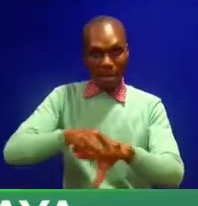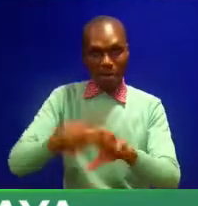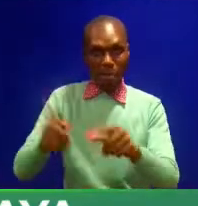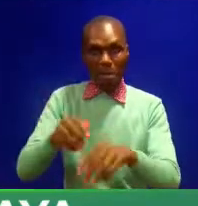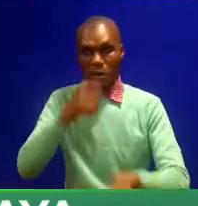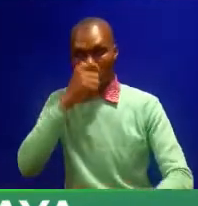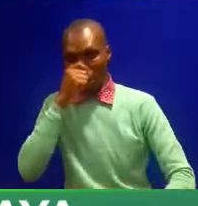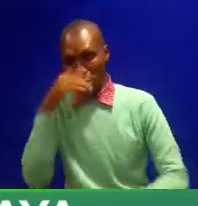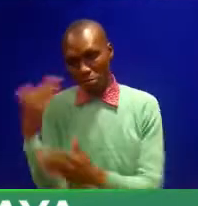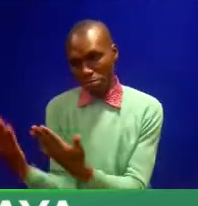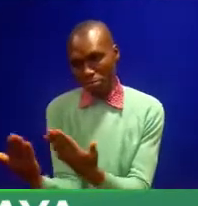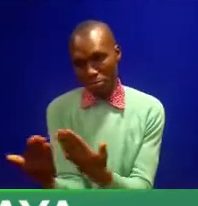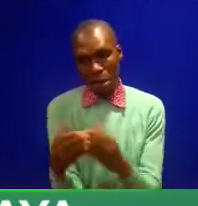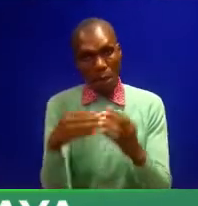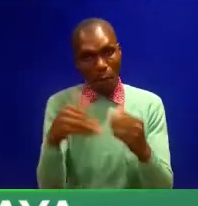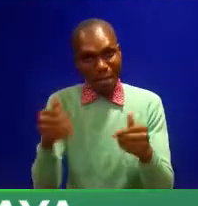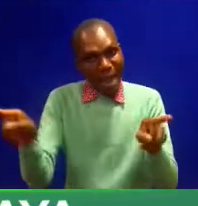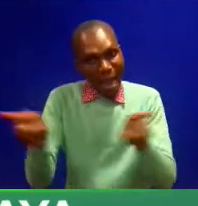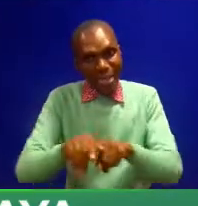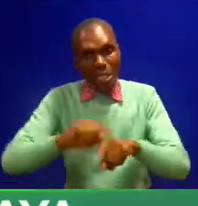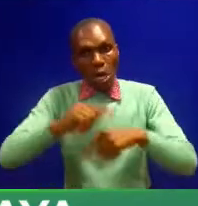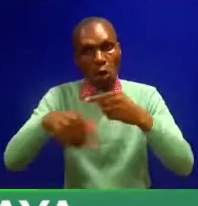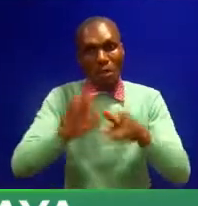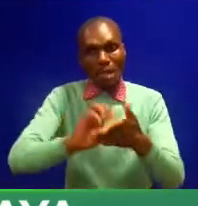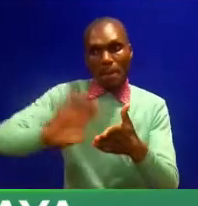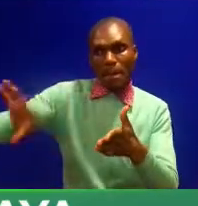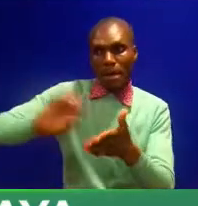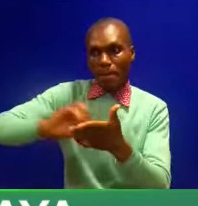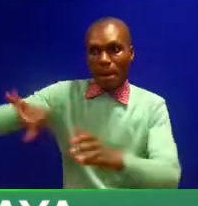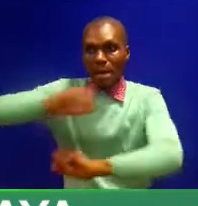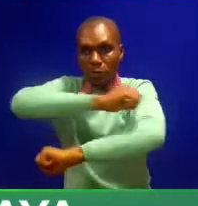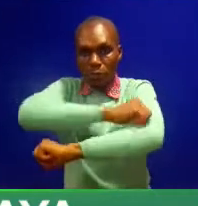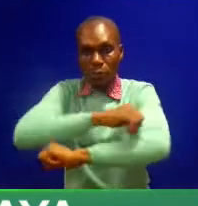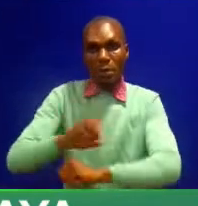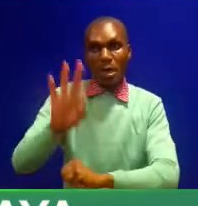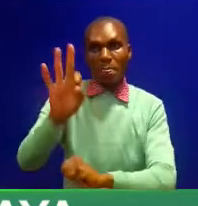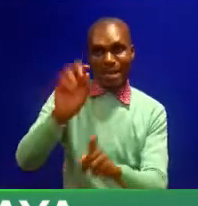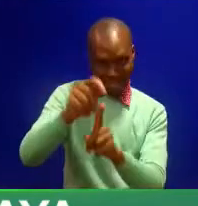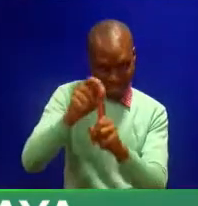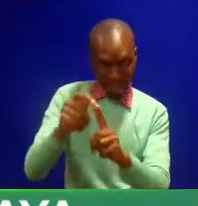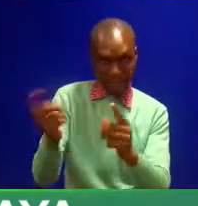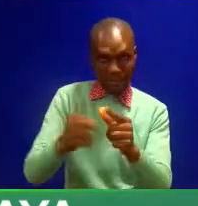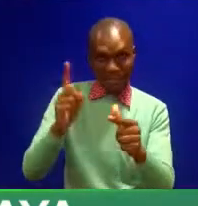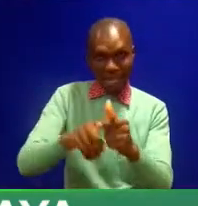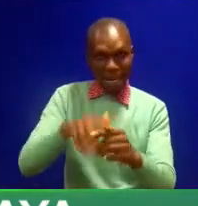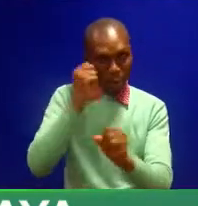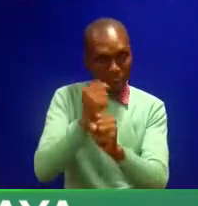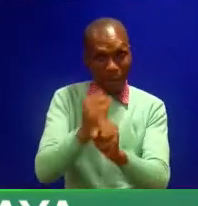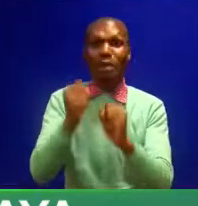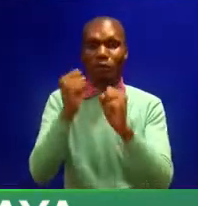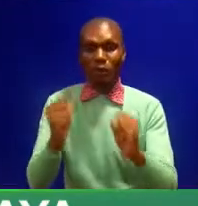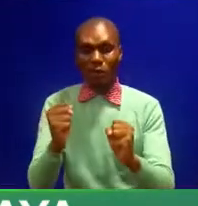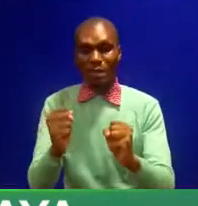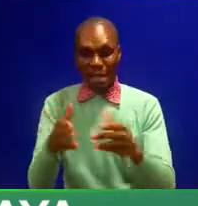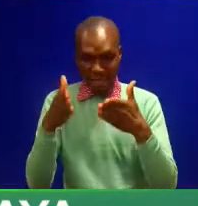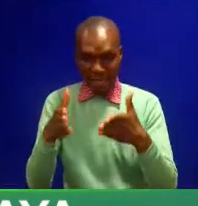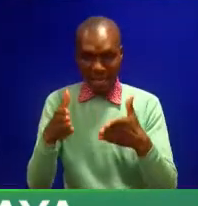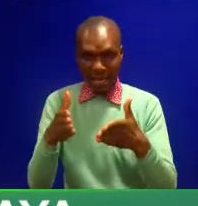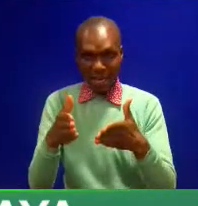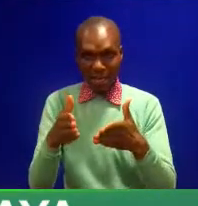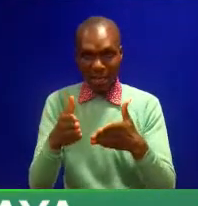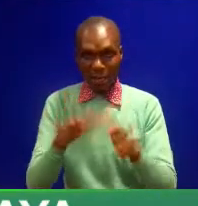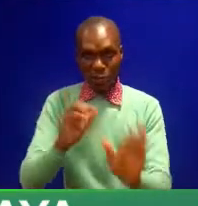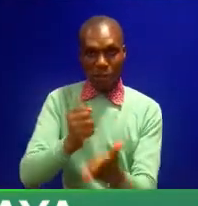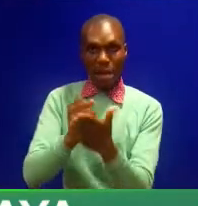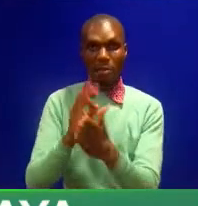kandalia abana amaya. Ikiro bagende toko baku irana, ase etamu ya gatato. Panyarako baku koromukia, ilinde na baro bachiko baku